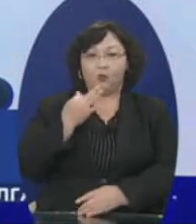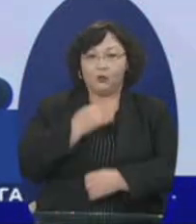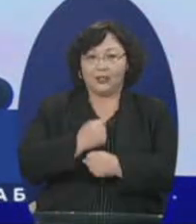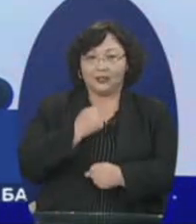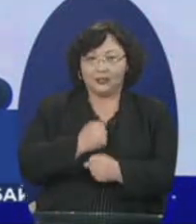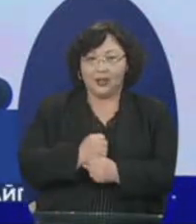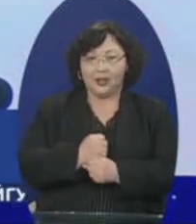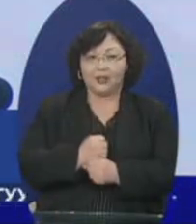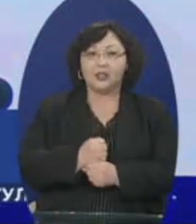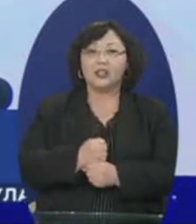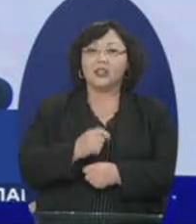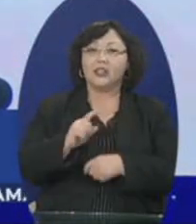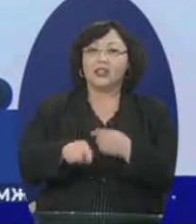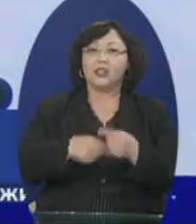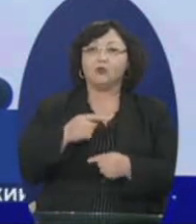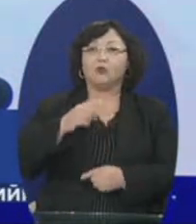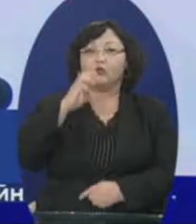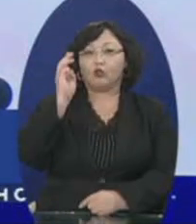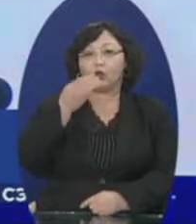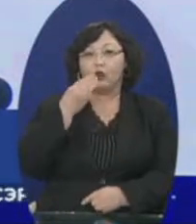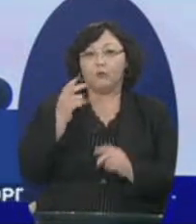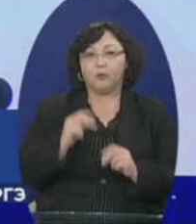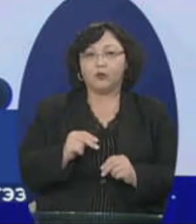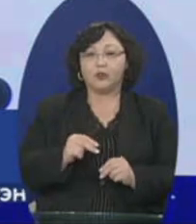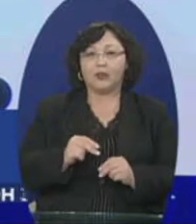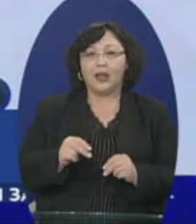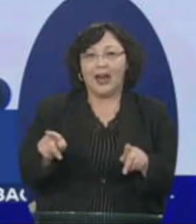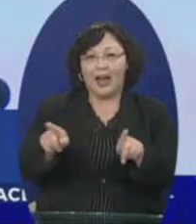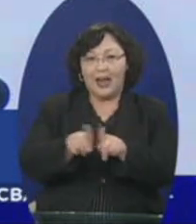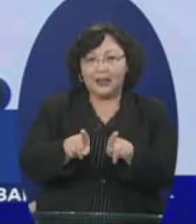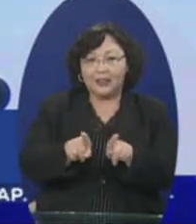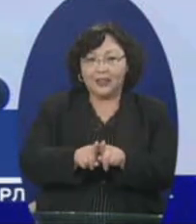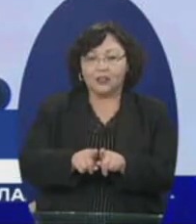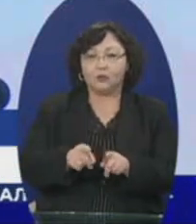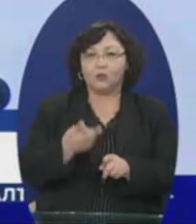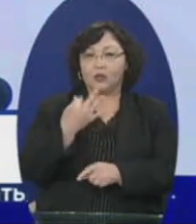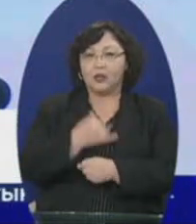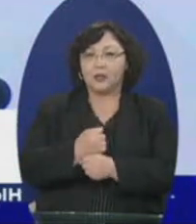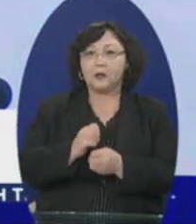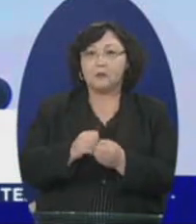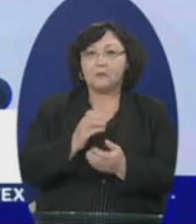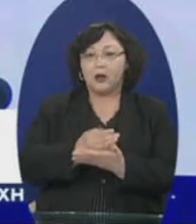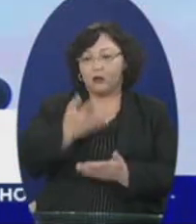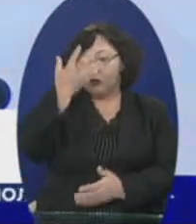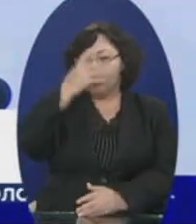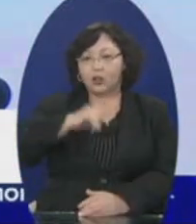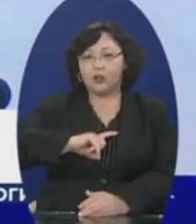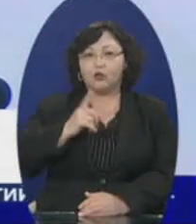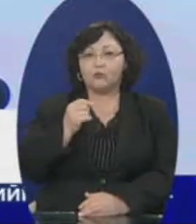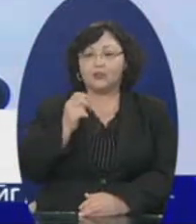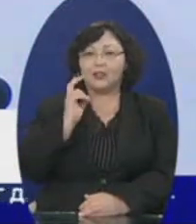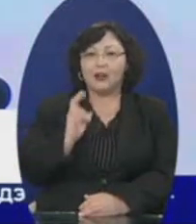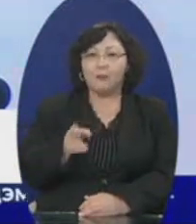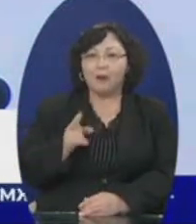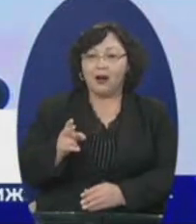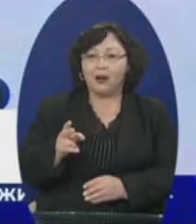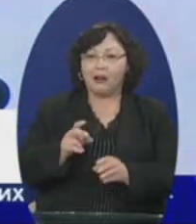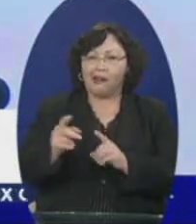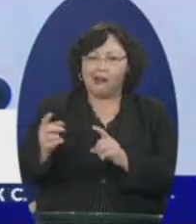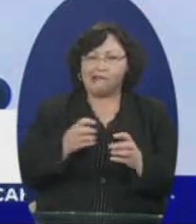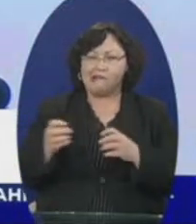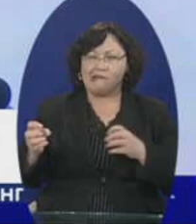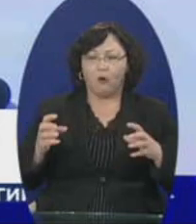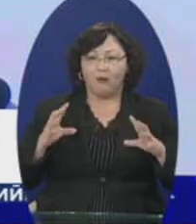ажиллагааг илүү тодотгох ижил төстэй үйл ажиллагаа явуулж байгаа төрийн өмчийн компаниудыг хооронд нь нийлүүлж нэгтгэх.